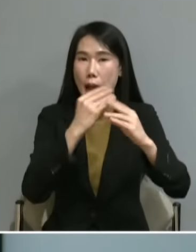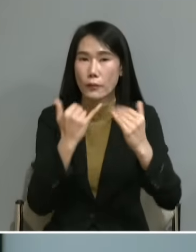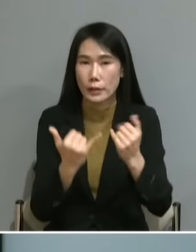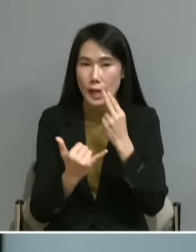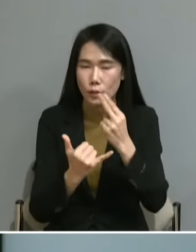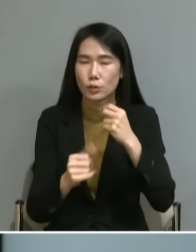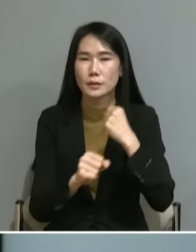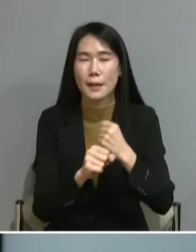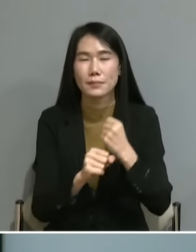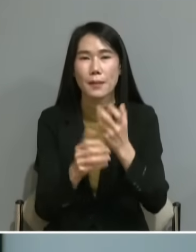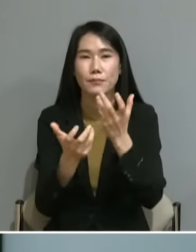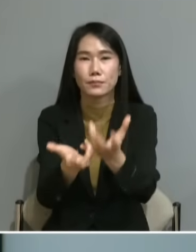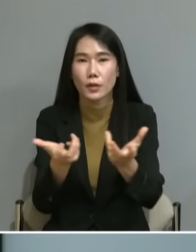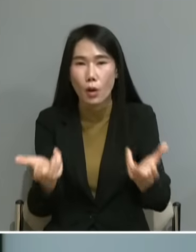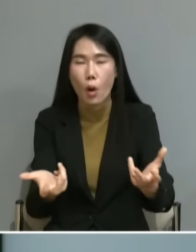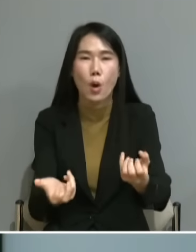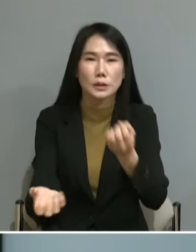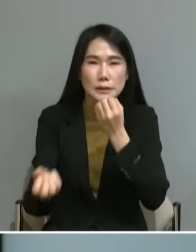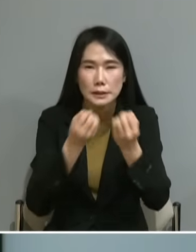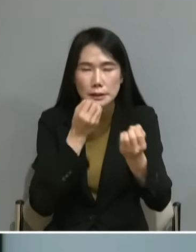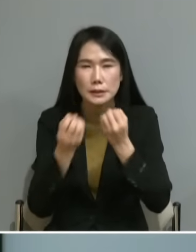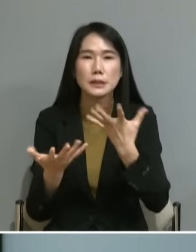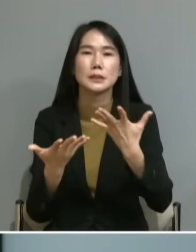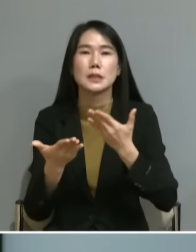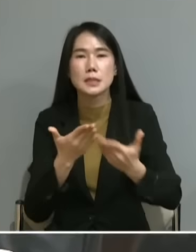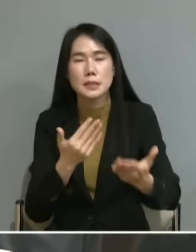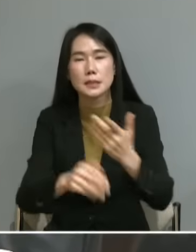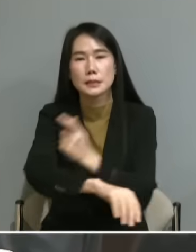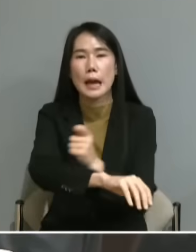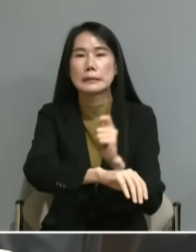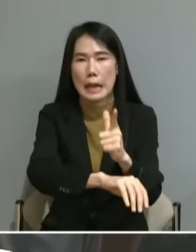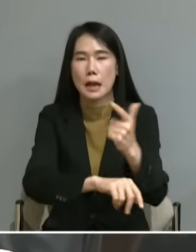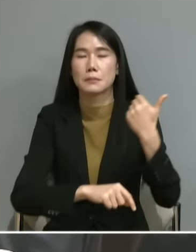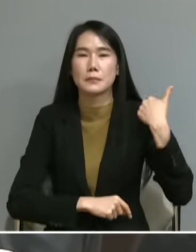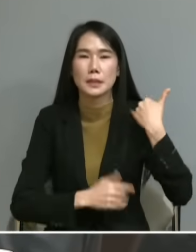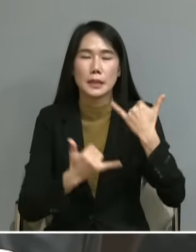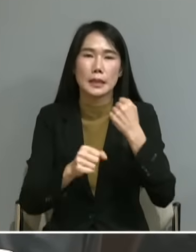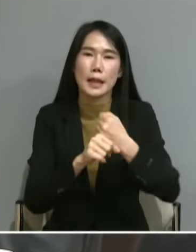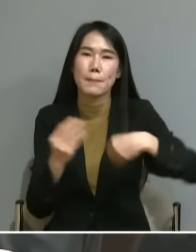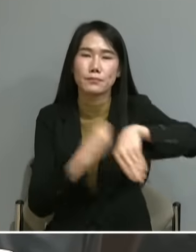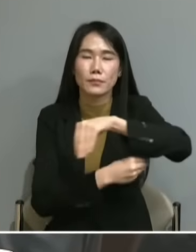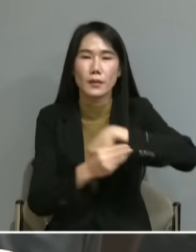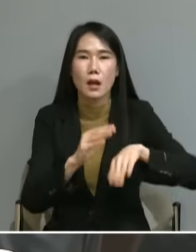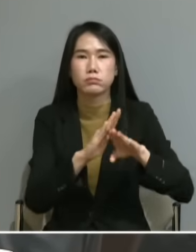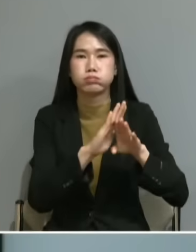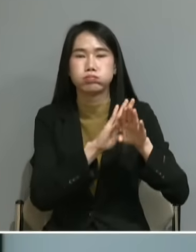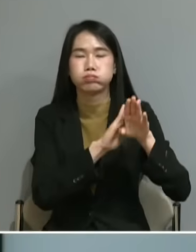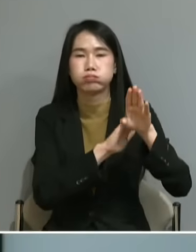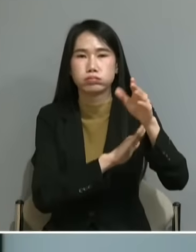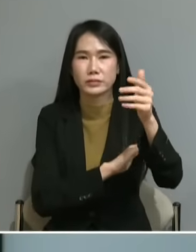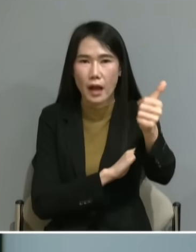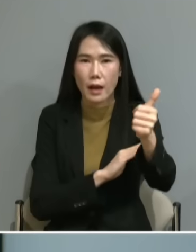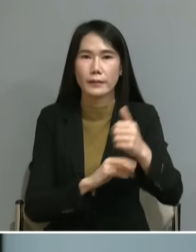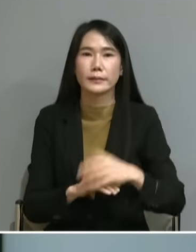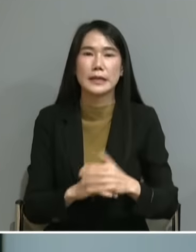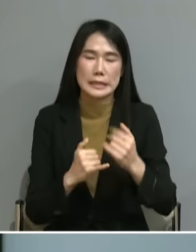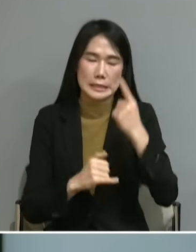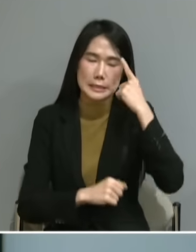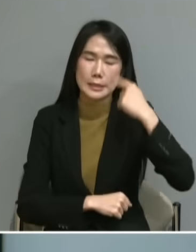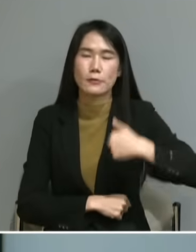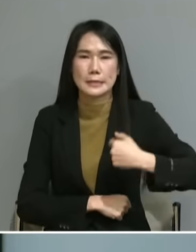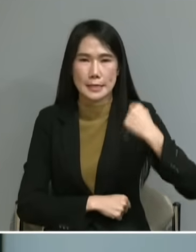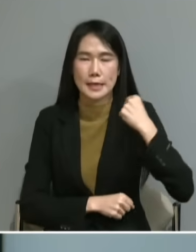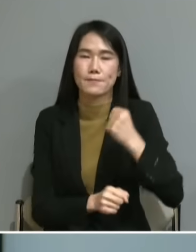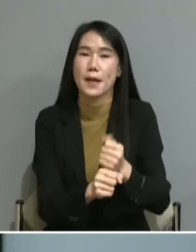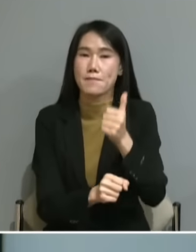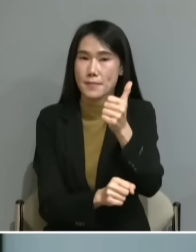ที่เกิดการผลิตการบริโภคการผลิตการจ้างงานนะครับจะทำให้เศรษฐกิจเนี่ยเติบโตอย่างก้าวกระโดดอย่างแน่นอนนะ